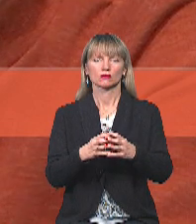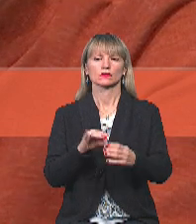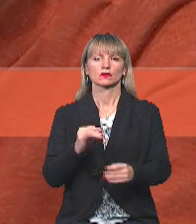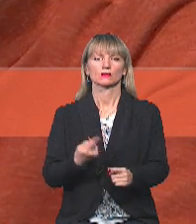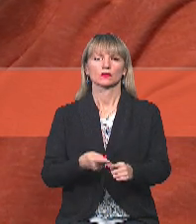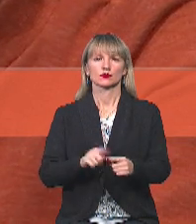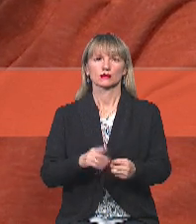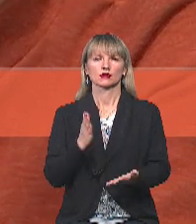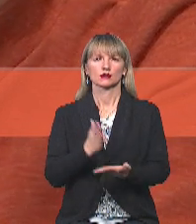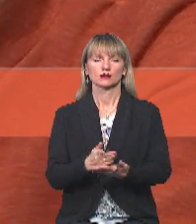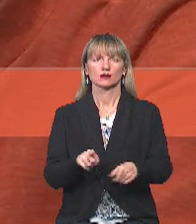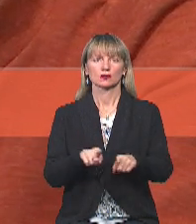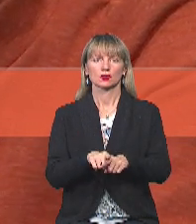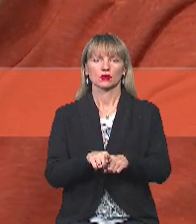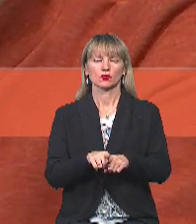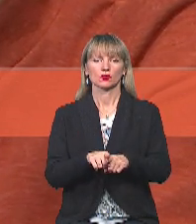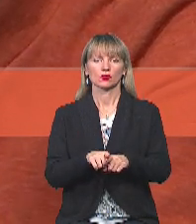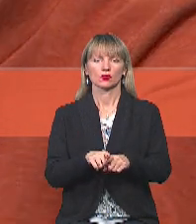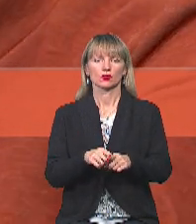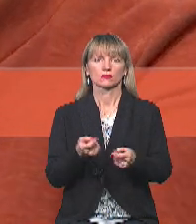тому відбувається от таке знецінення.